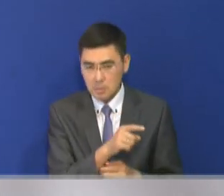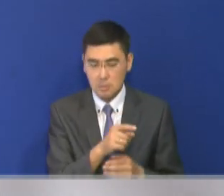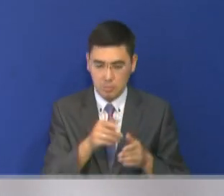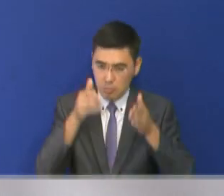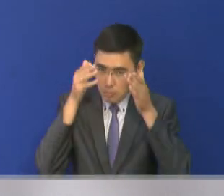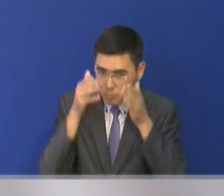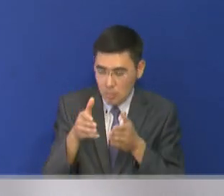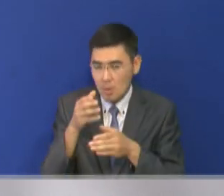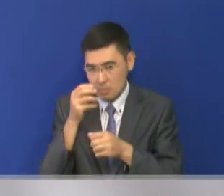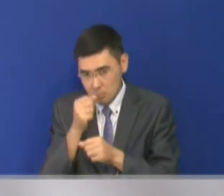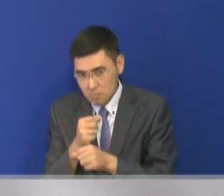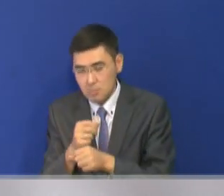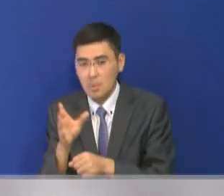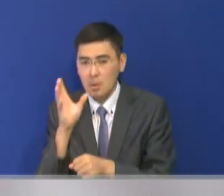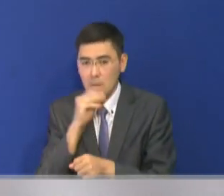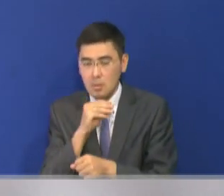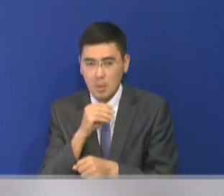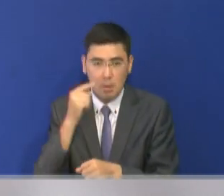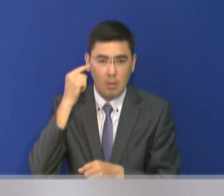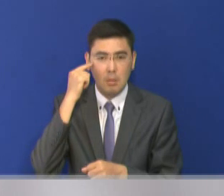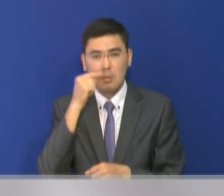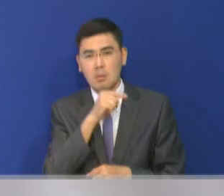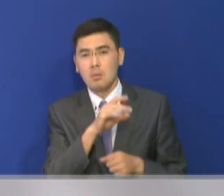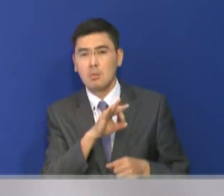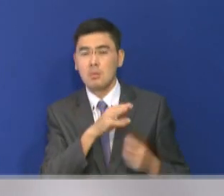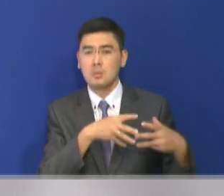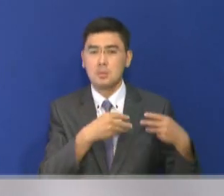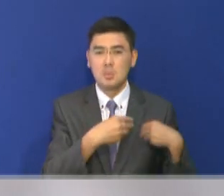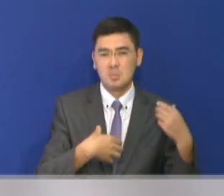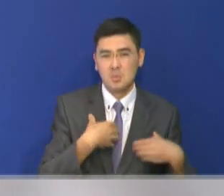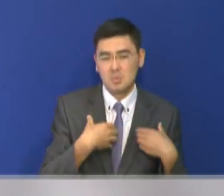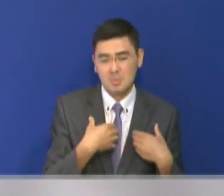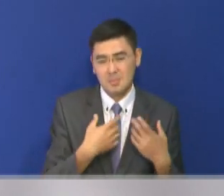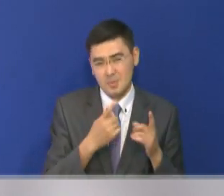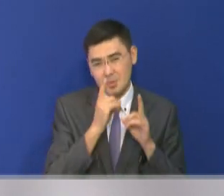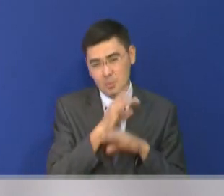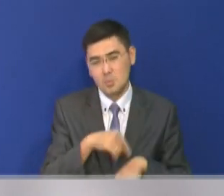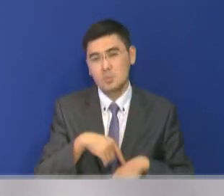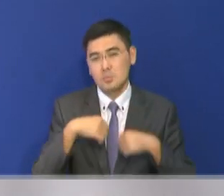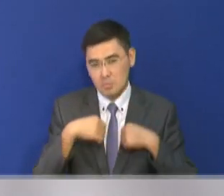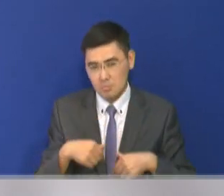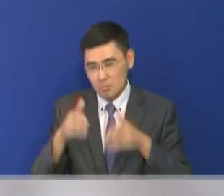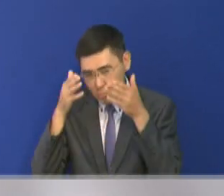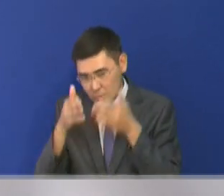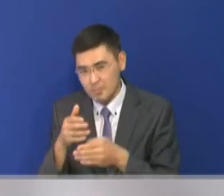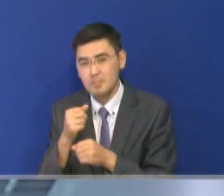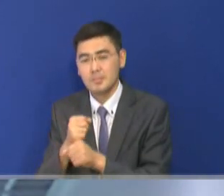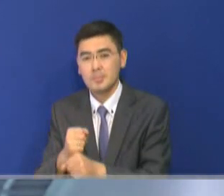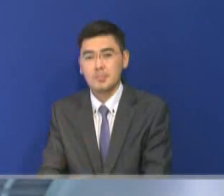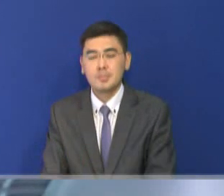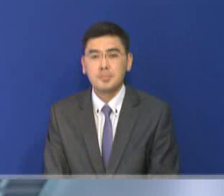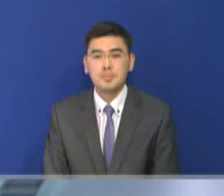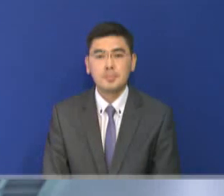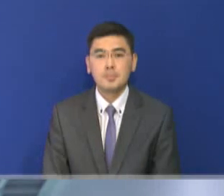могут не беспокоиться о благосостоянии своей семьи, позволит им более качественно заниматься сохранением здоровья человека и всего общества.